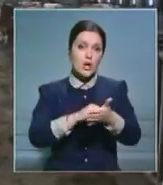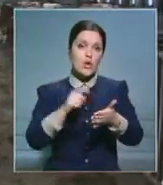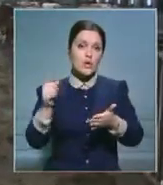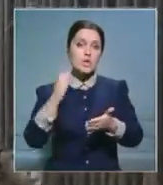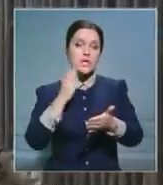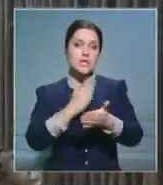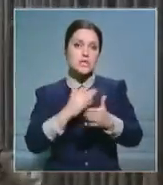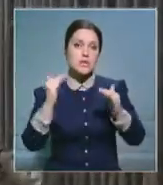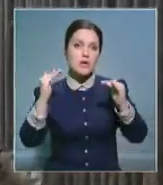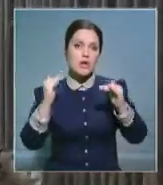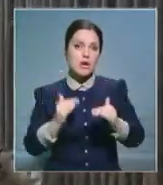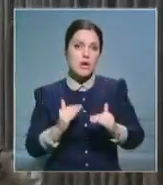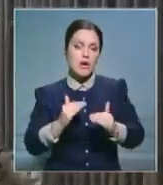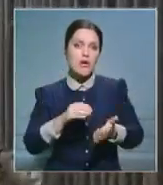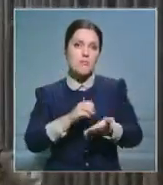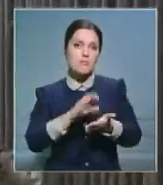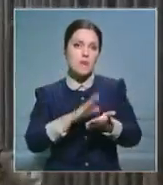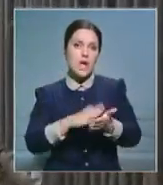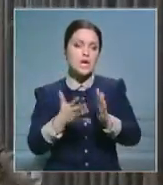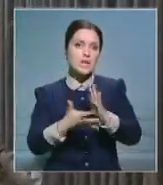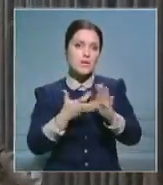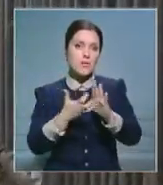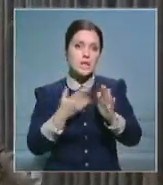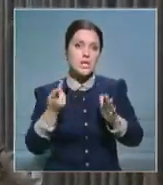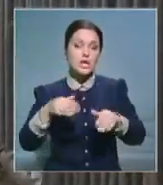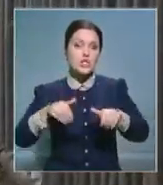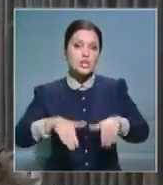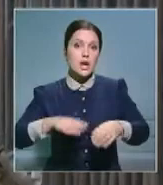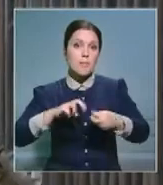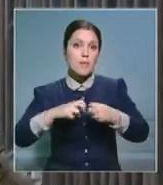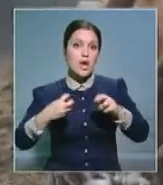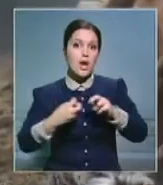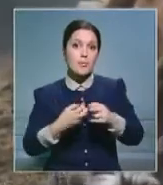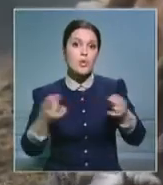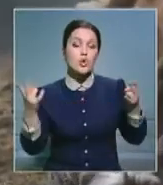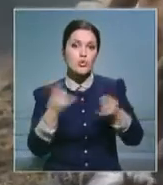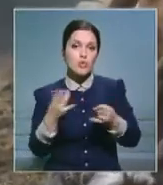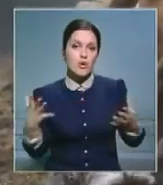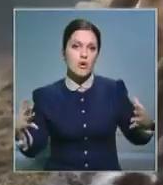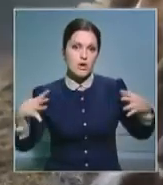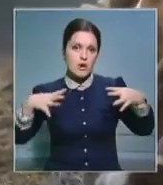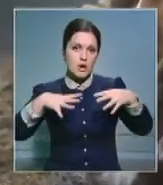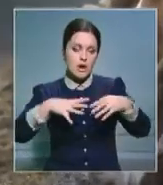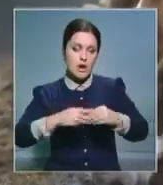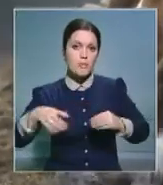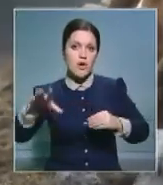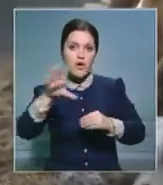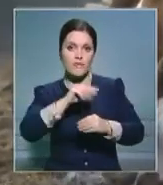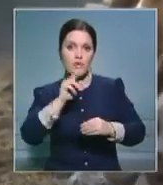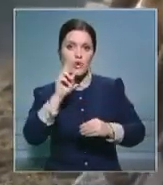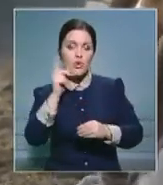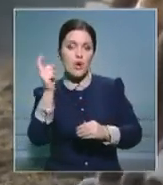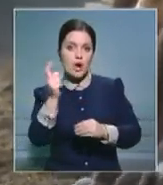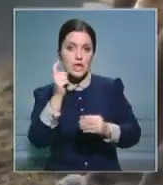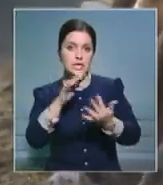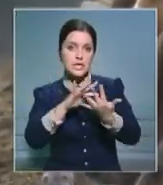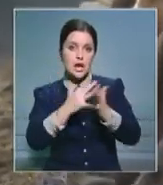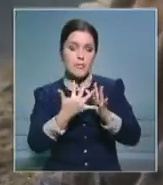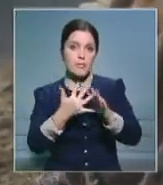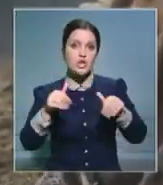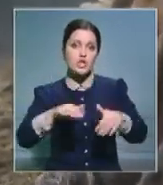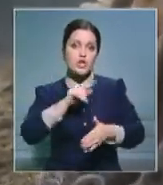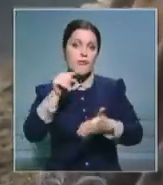чего и складываются низкие показатели. Для решения проблемы, по словам сенатора, нужно скооперировать все мелкие хозяйства, решить